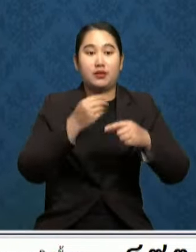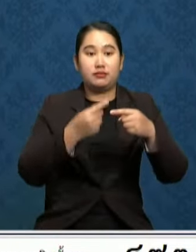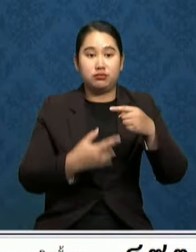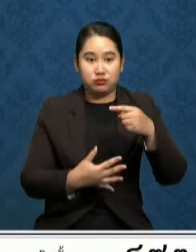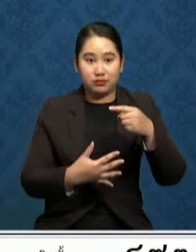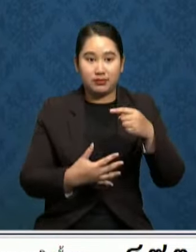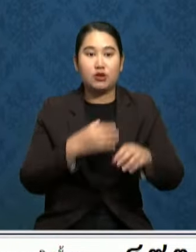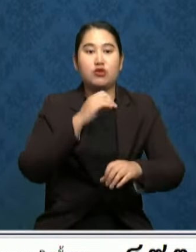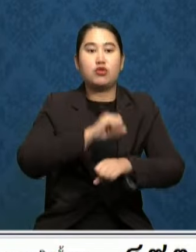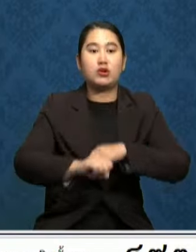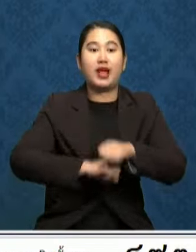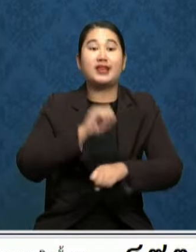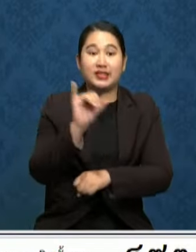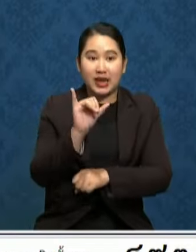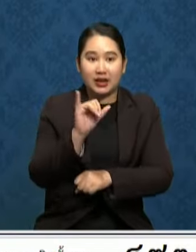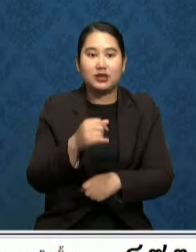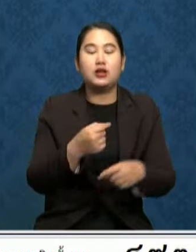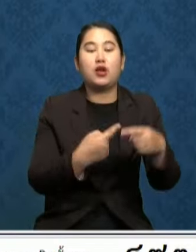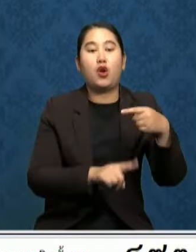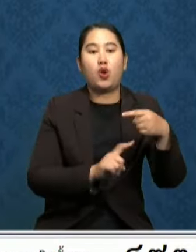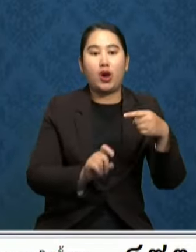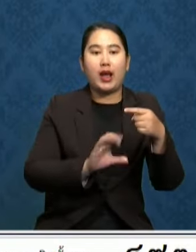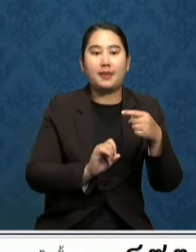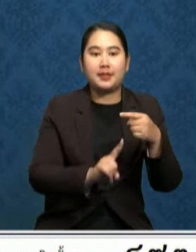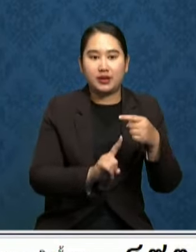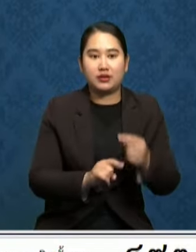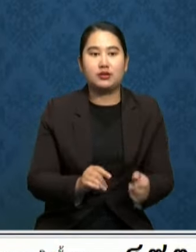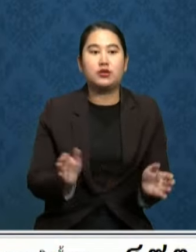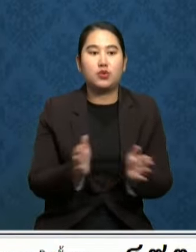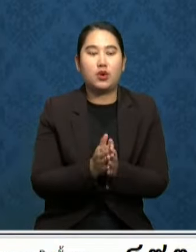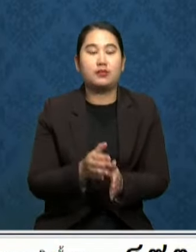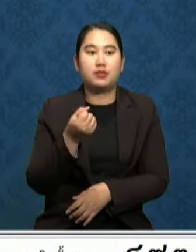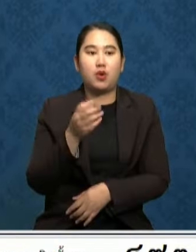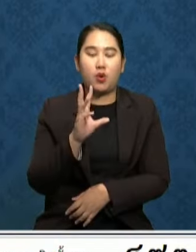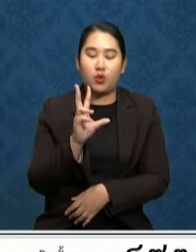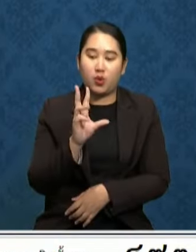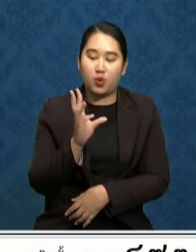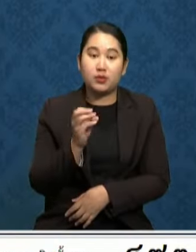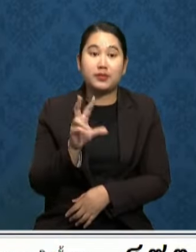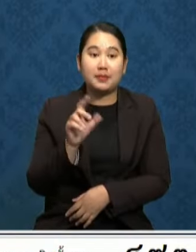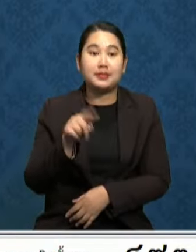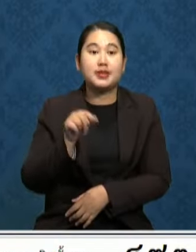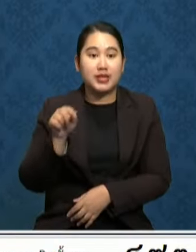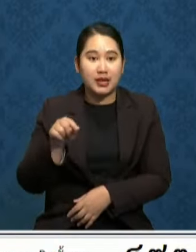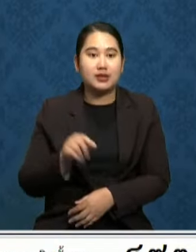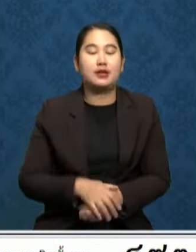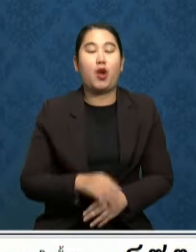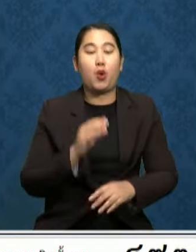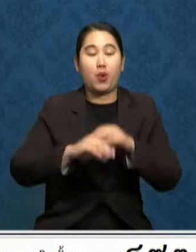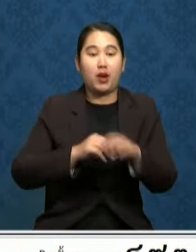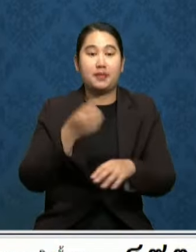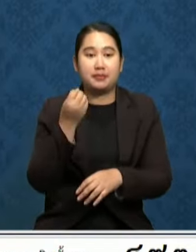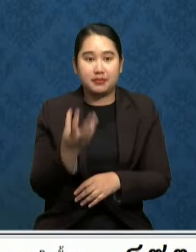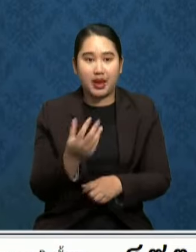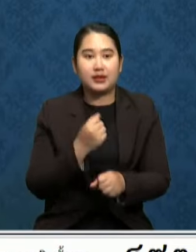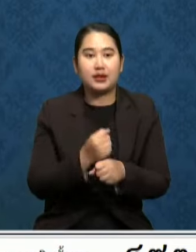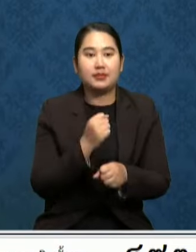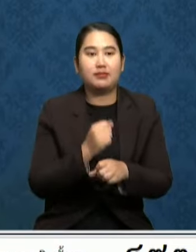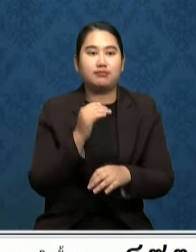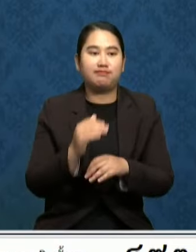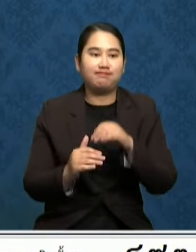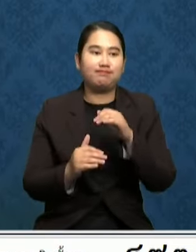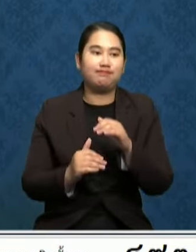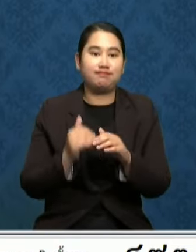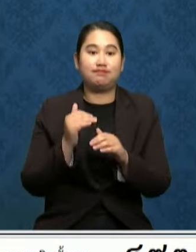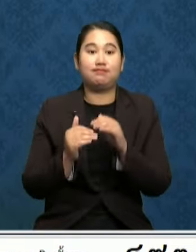ารที่ยไม่ได้เริ่มก่อนสราง 151 โครงการ คิดเป 63%และโงการจำนวมากก็ยังมีการคืบหน้